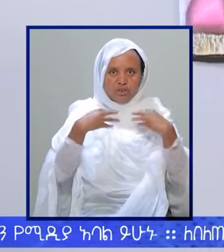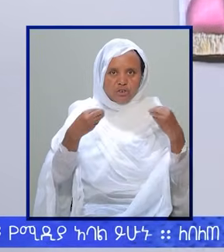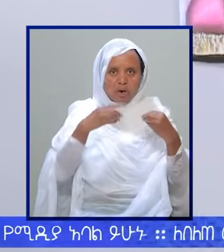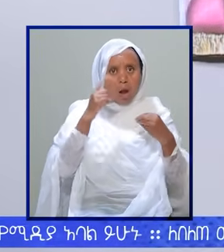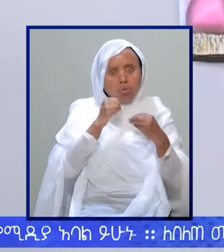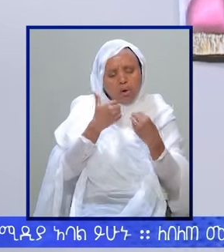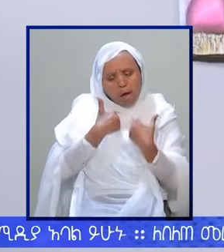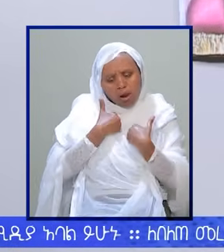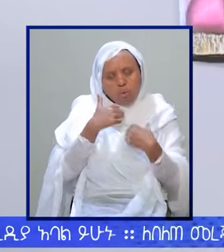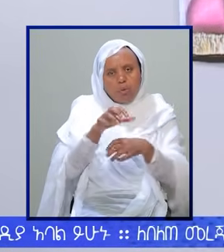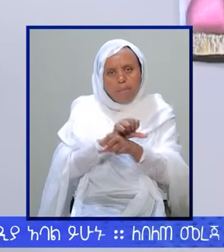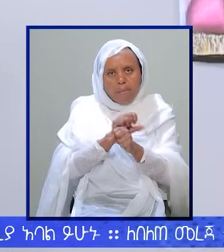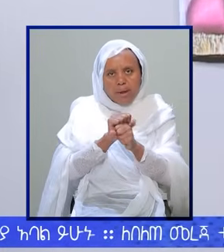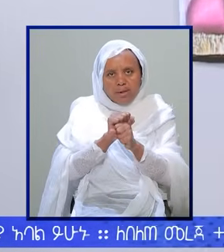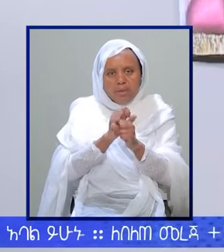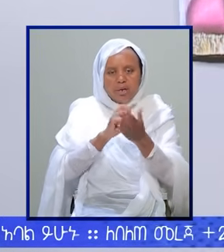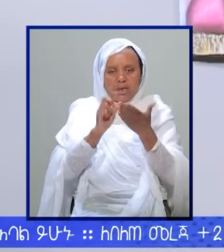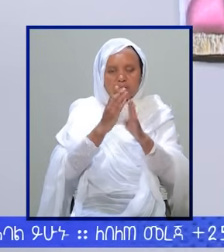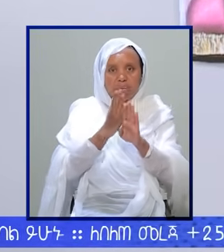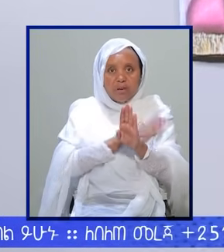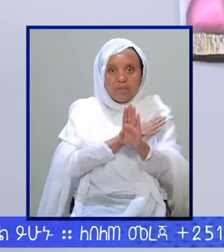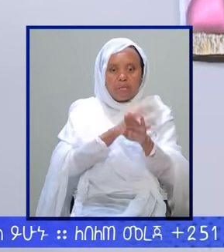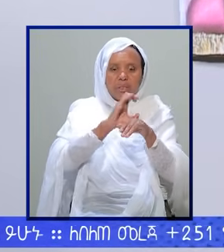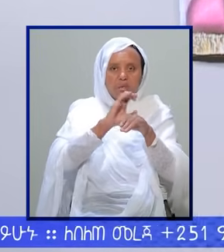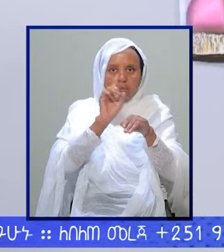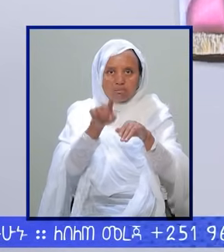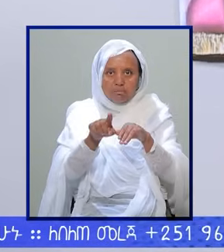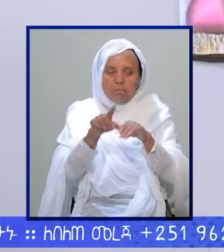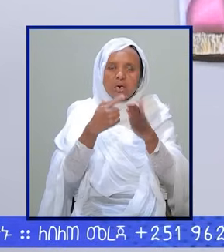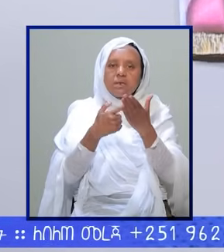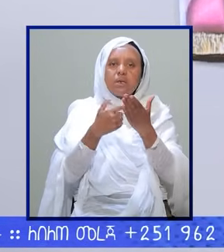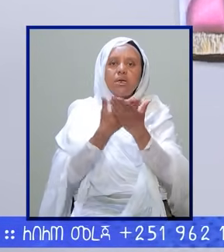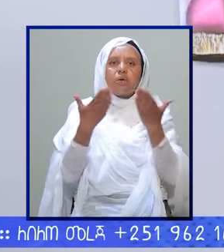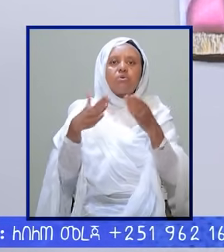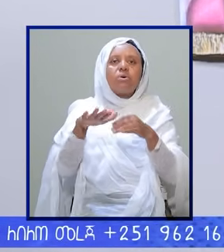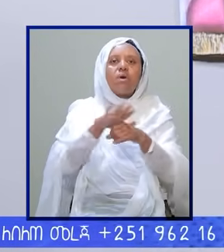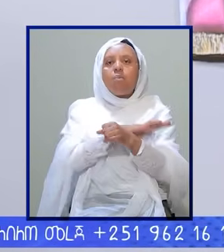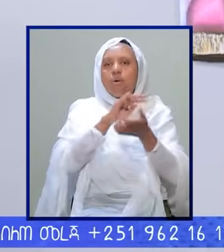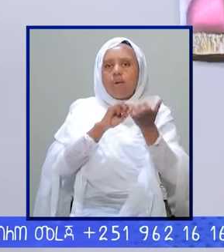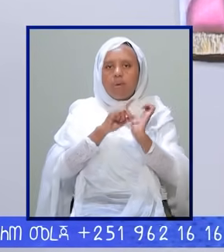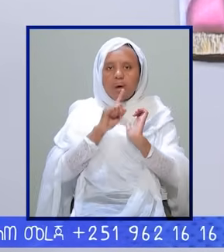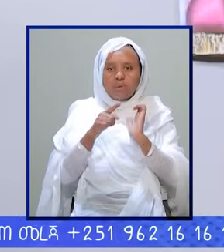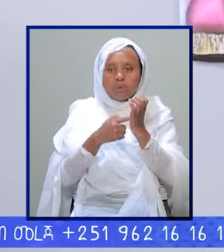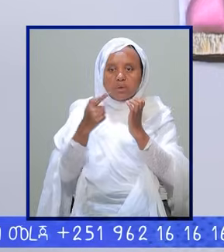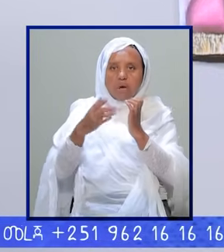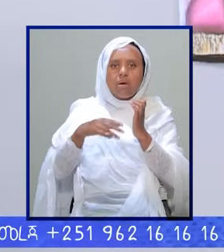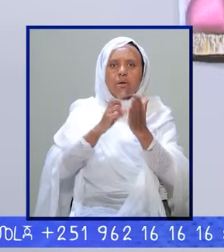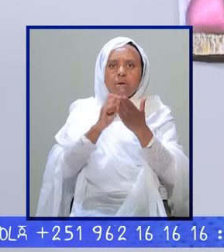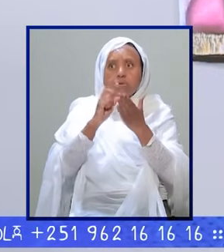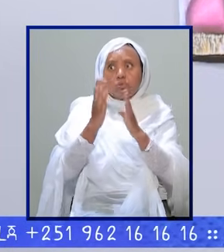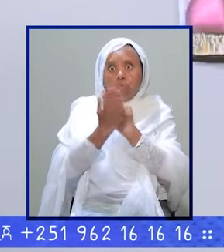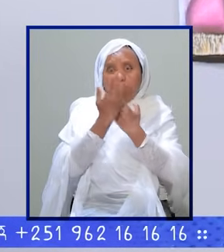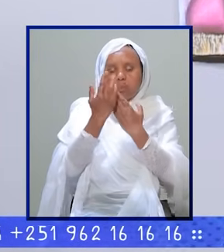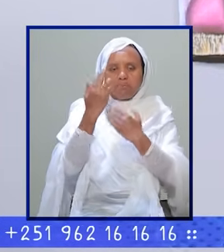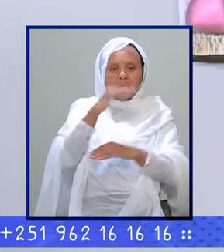ማድረግ፣ ካልሆነ ደግሞ ያለው ልብስ ማጠብ፣ ከቅዳሴ በፊት ቤተክርስቲያን መገኘት፣ እነዚህን ነገሮች ያሟላል ማለት ነው። እዛ ቅዳሴው ጠዋትም ሊሆን